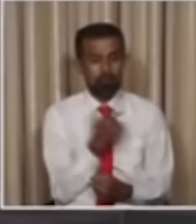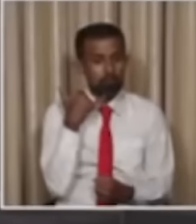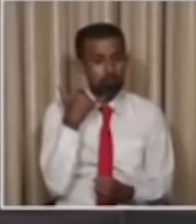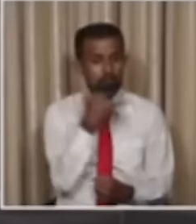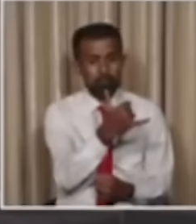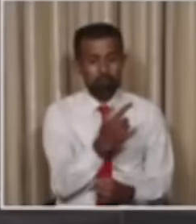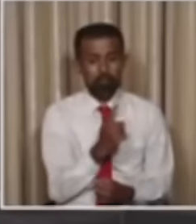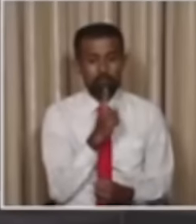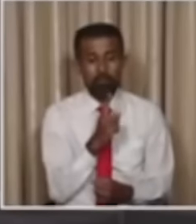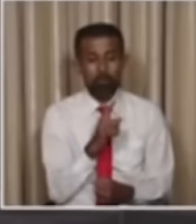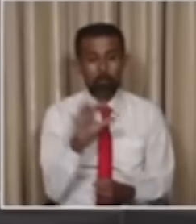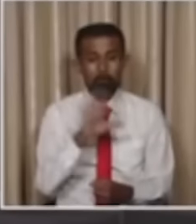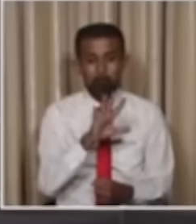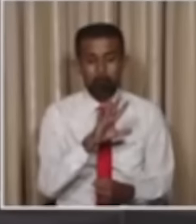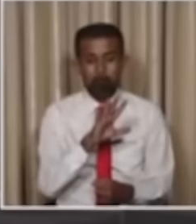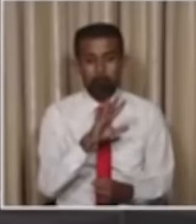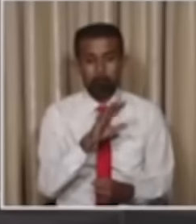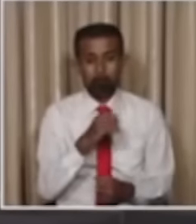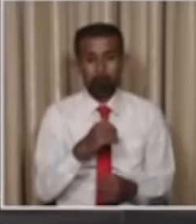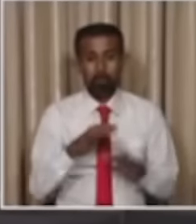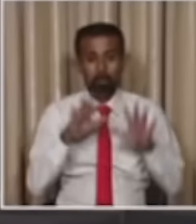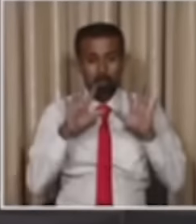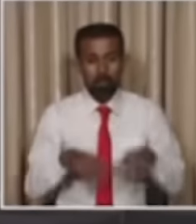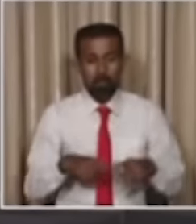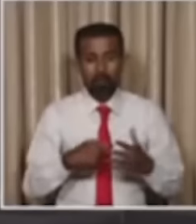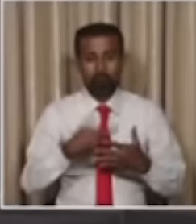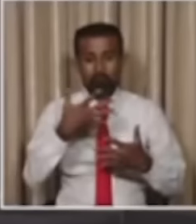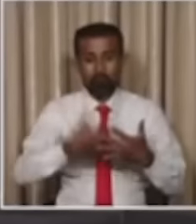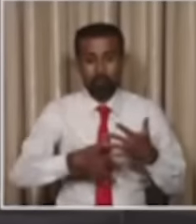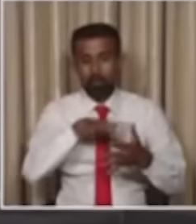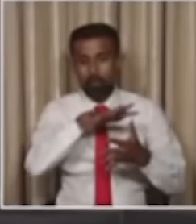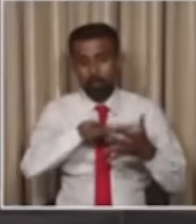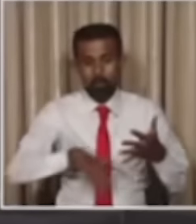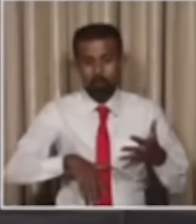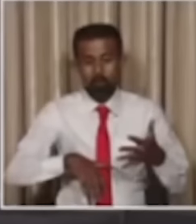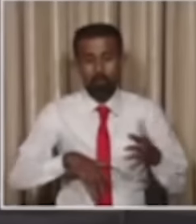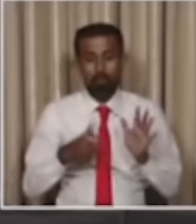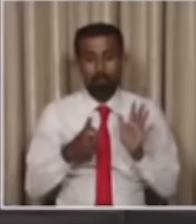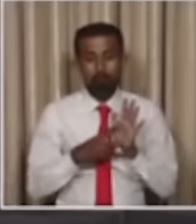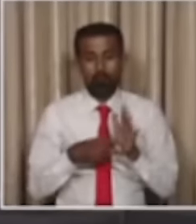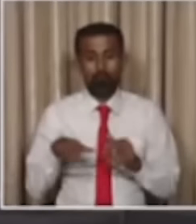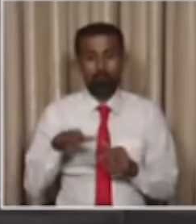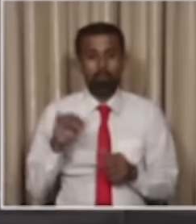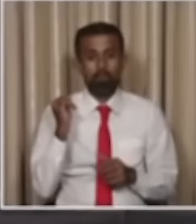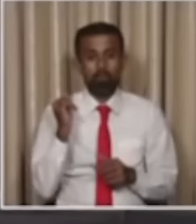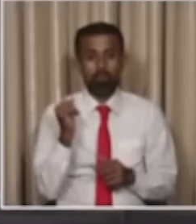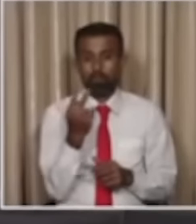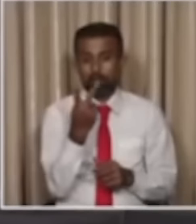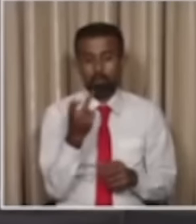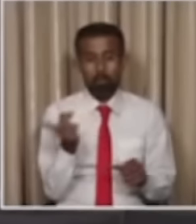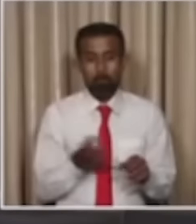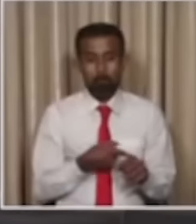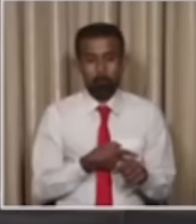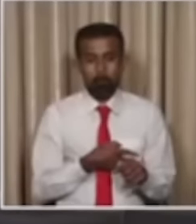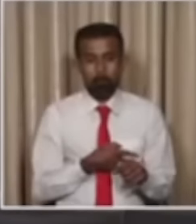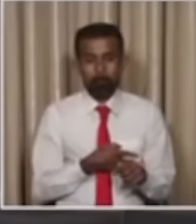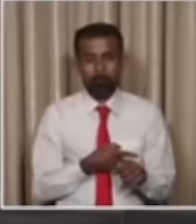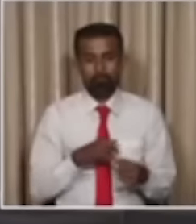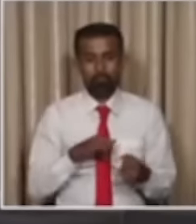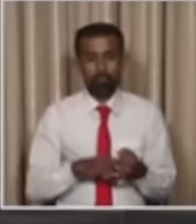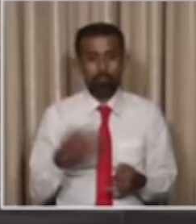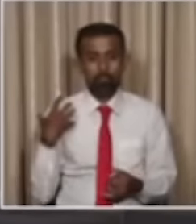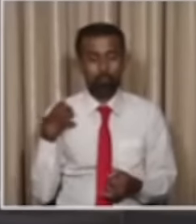කරන ලද පස්සන සහ අවසන් වාර්තාවේදී වවුනතිව් නිලධාරීන් දෙදෙනා ඝාතනය